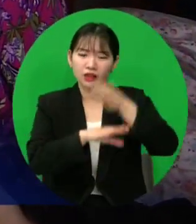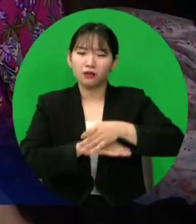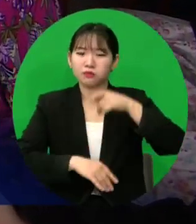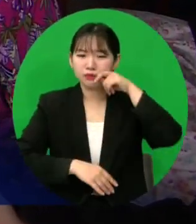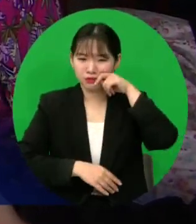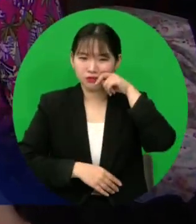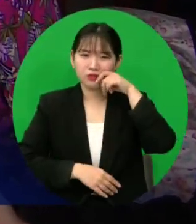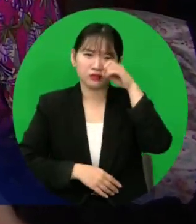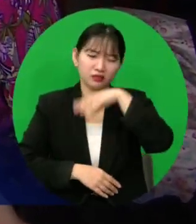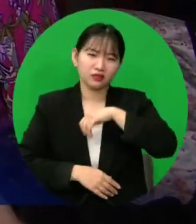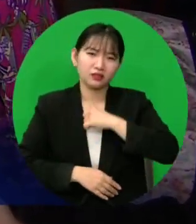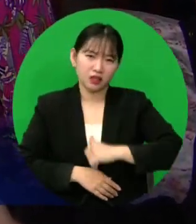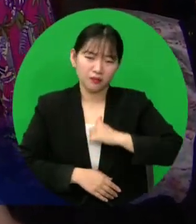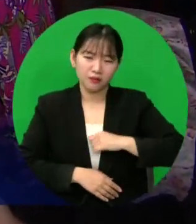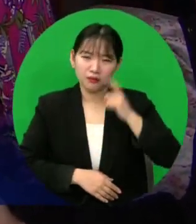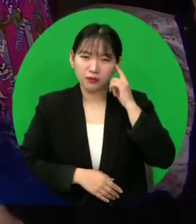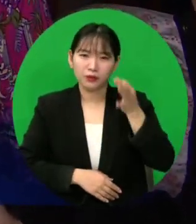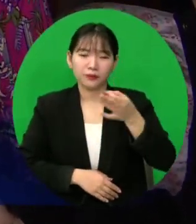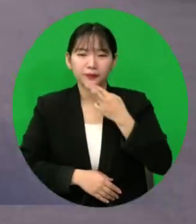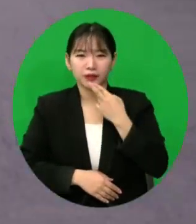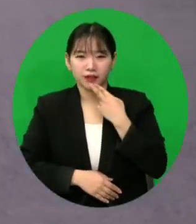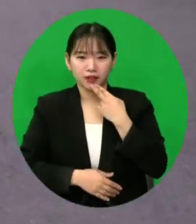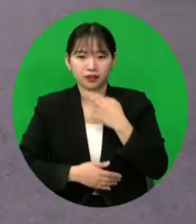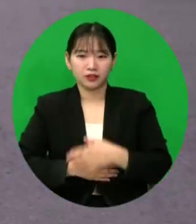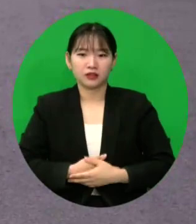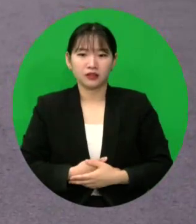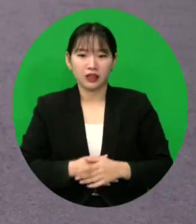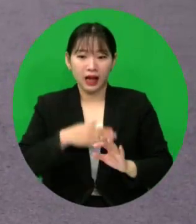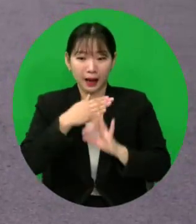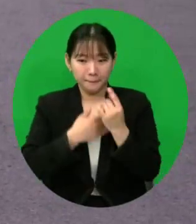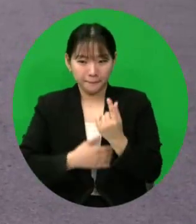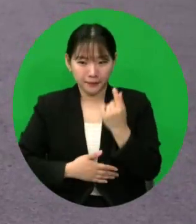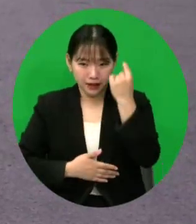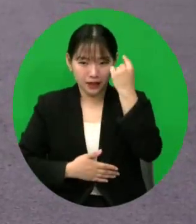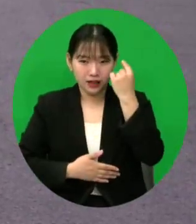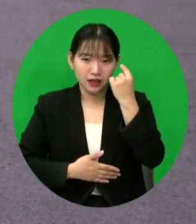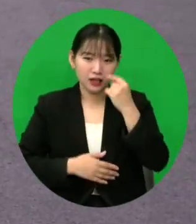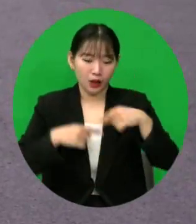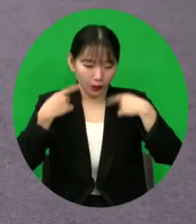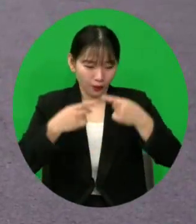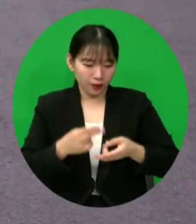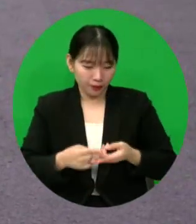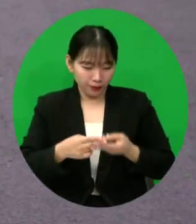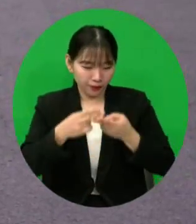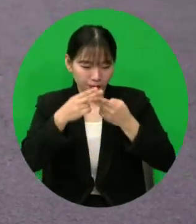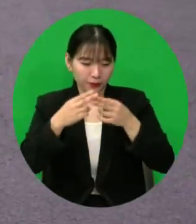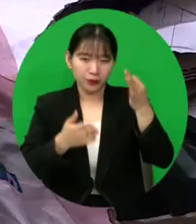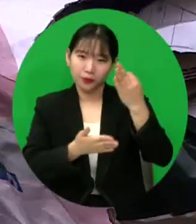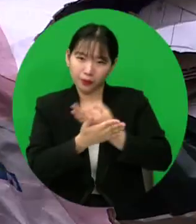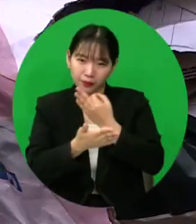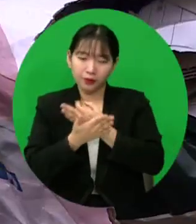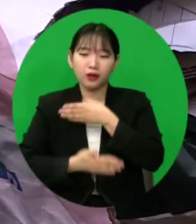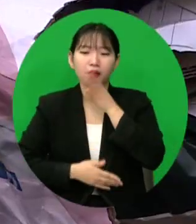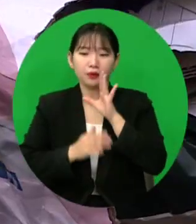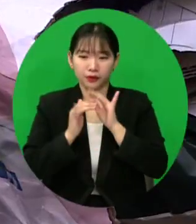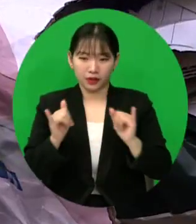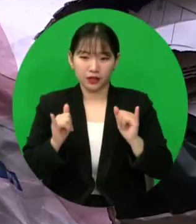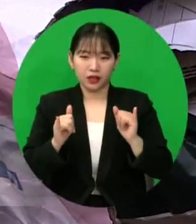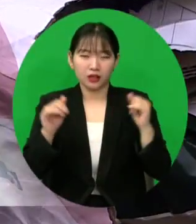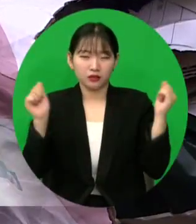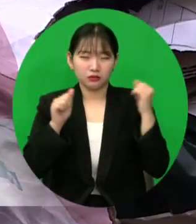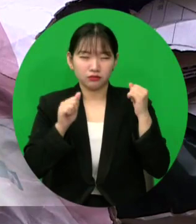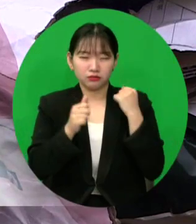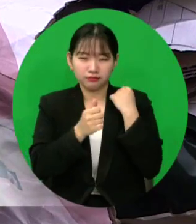있어지고 돈이 없으니까. 아침 일찍부터 폐지를 모아 생활비로 쓰는 어르신들.